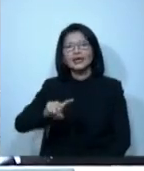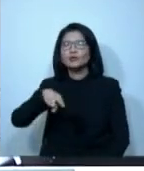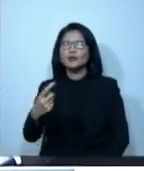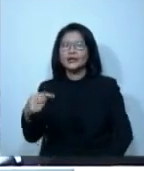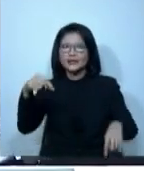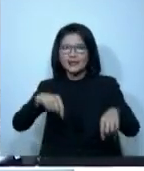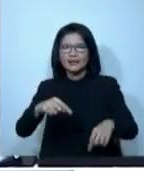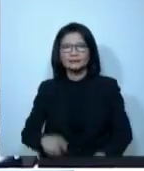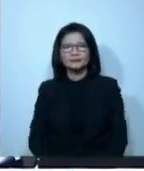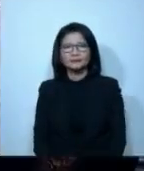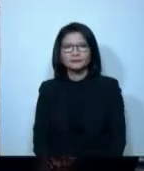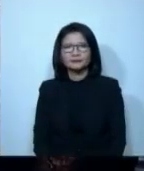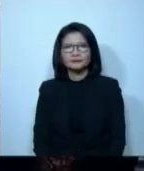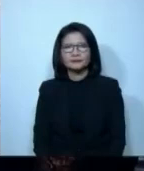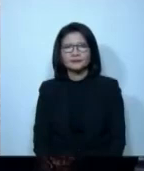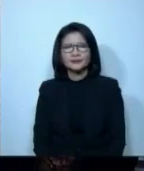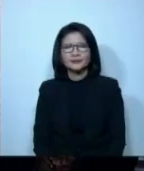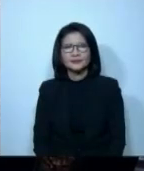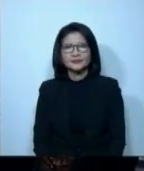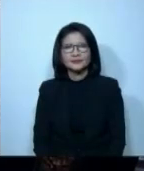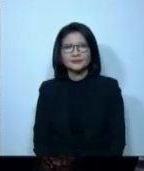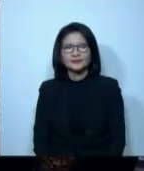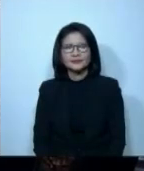dari sekarang. Terima kasih.